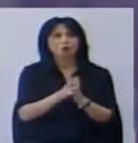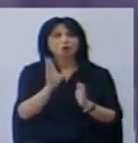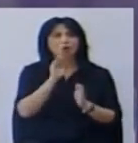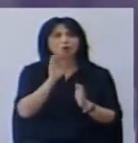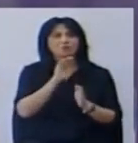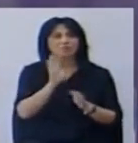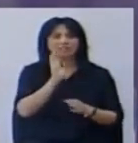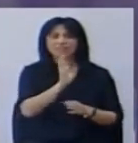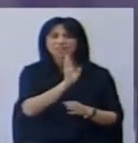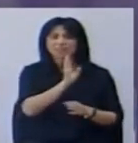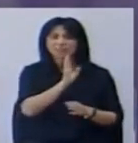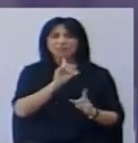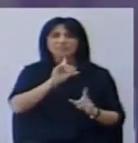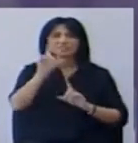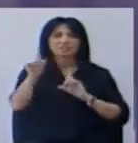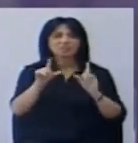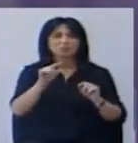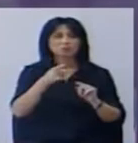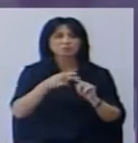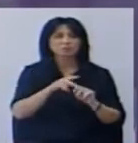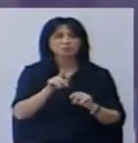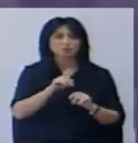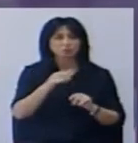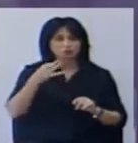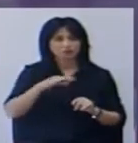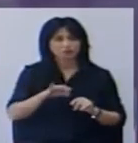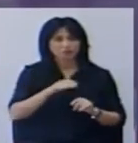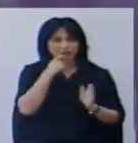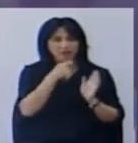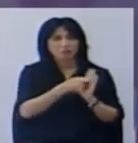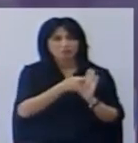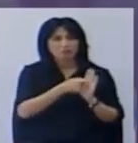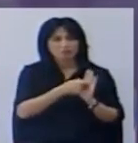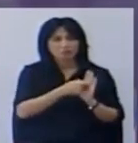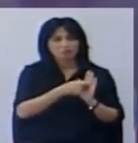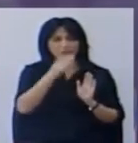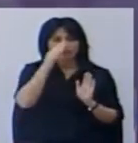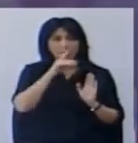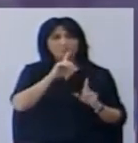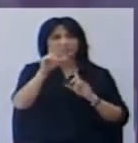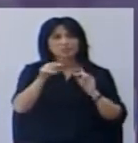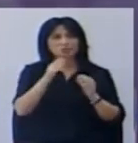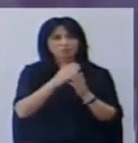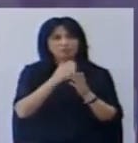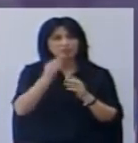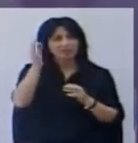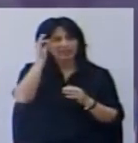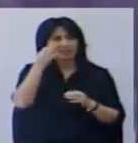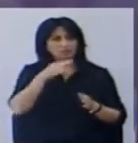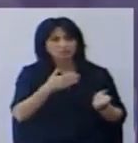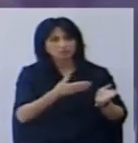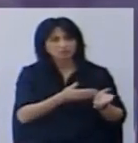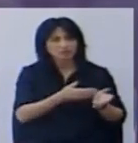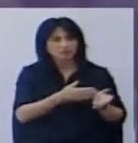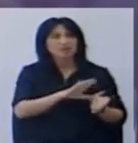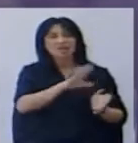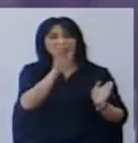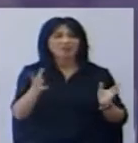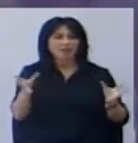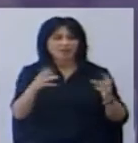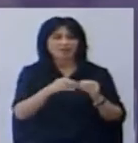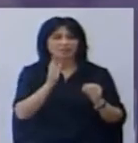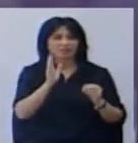როდესაც დედები წასულები არიან იმისათვის, რომ შვილები გამოყვებონ და მამები წასულები არიან და ენატრებათ შვილები, თქვენ ყველანი